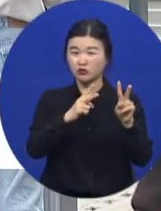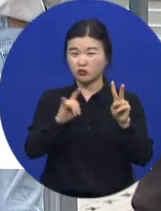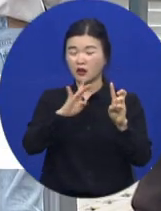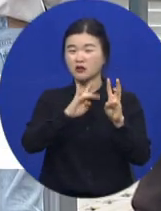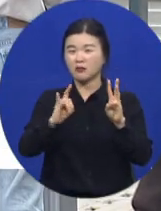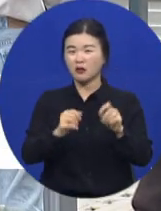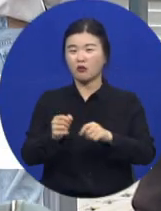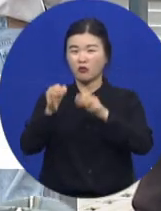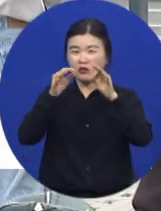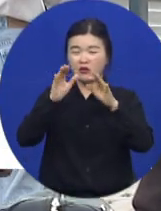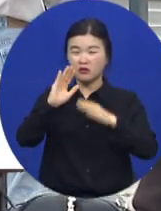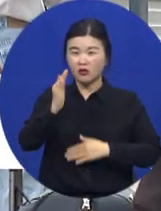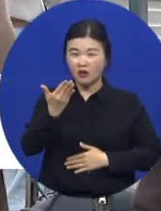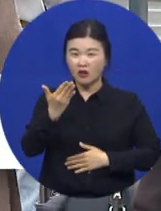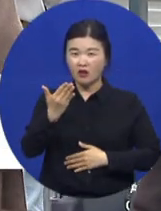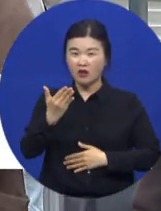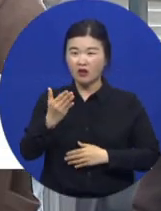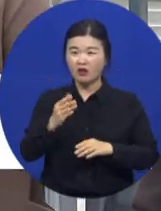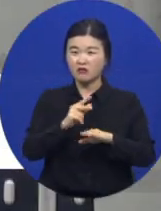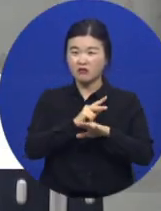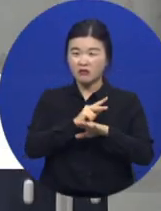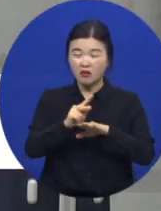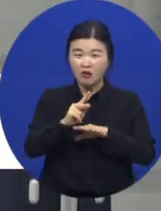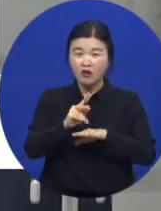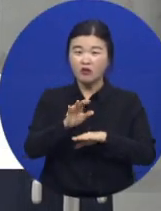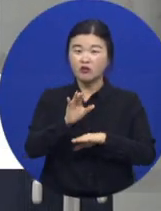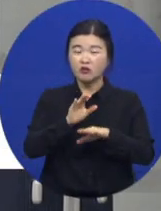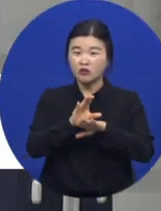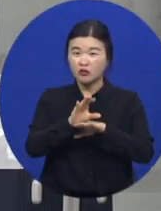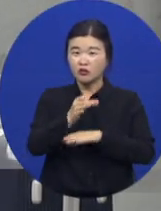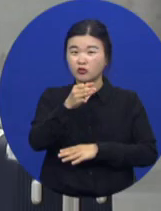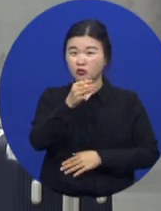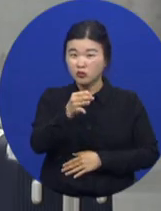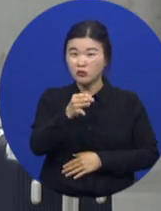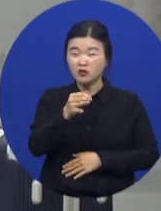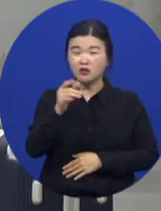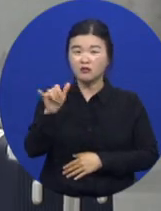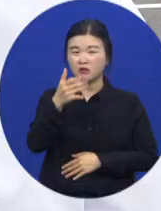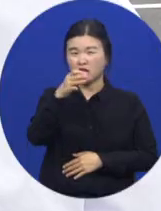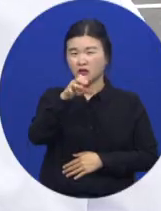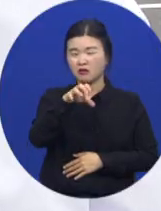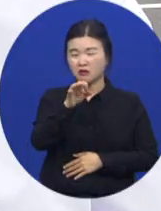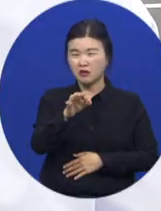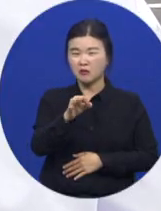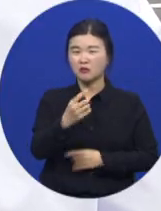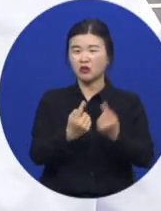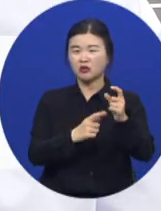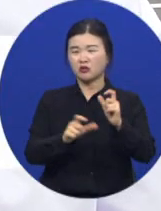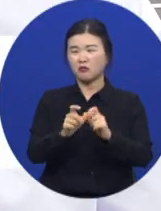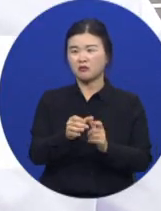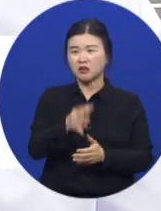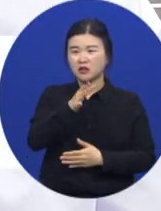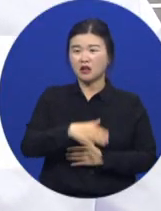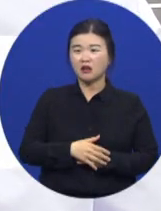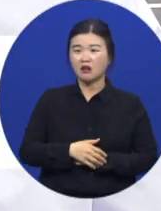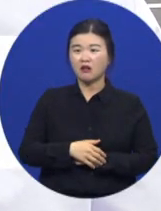오르면서 렌터카 요금이 항공료보다 비싸다는 불만이 터져나오고 있습니다. 올해는 너무